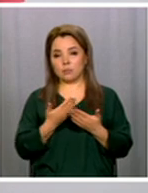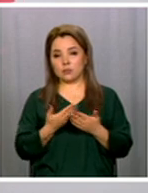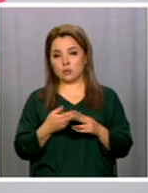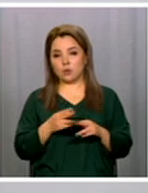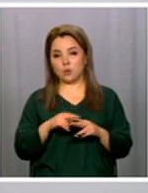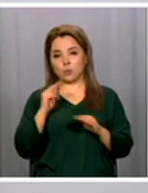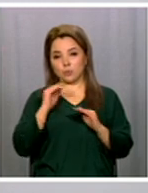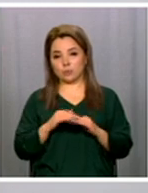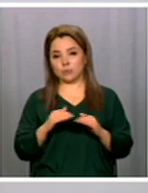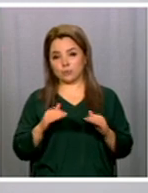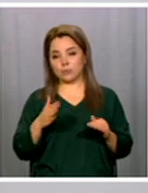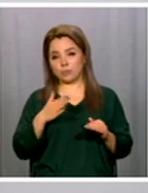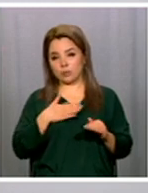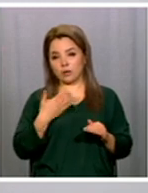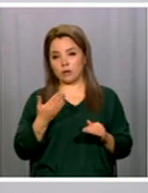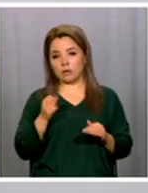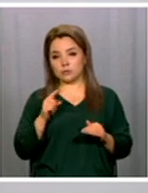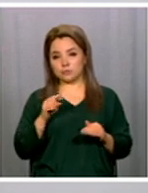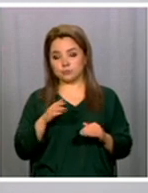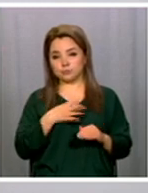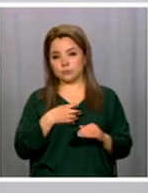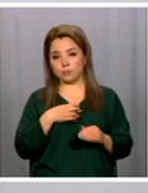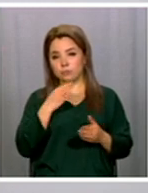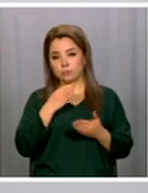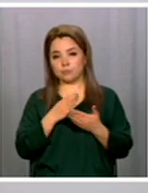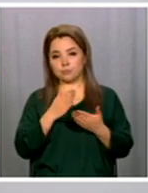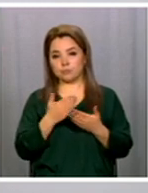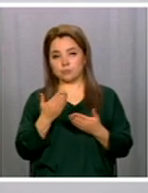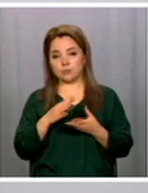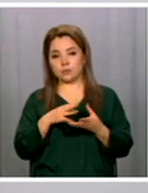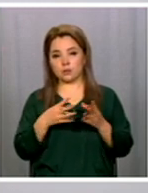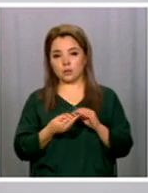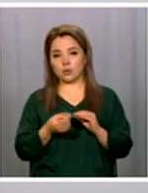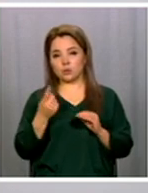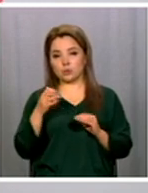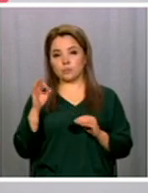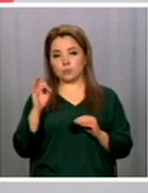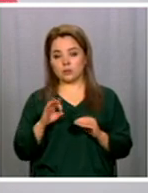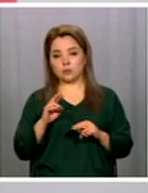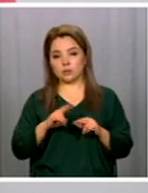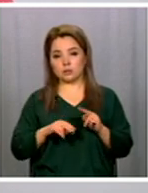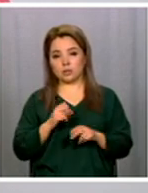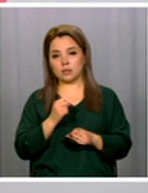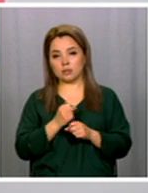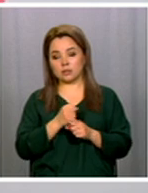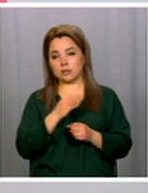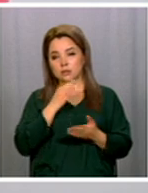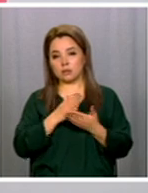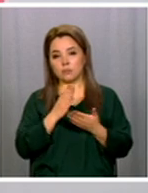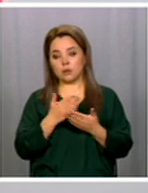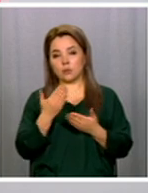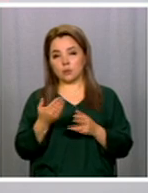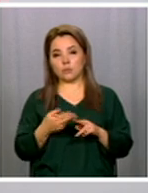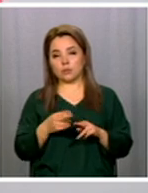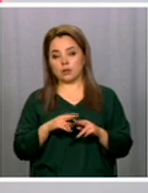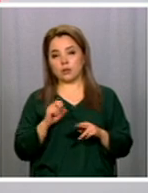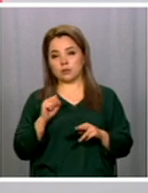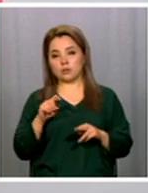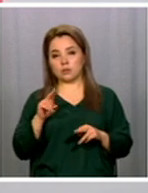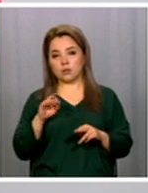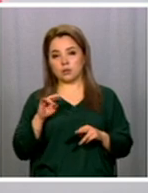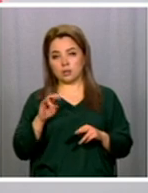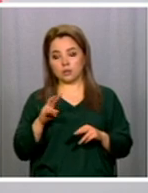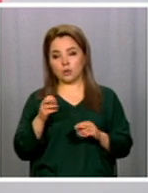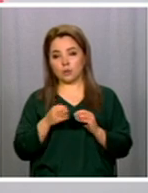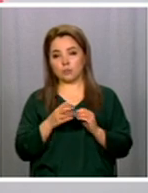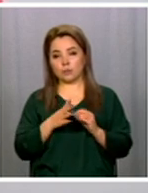оқушылар, біздің азотты негіздерде жалпы 100% құраса, сіздерге аденин